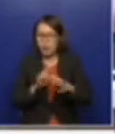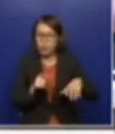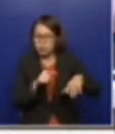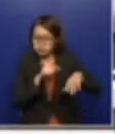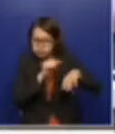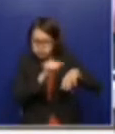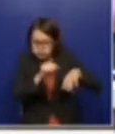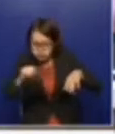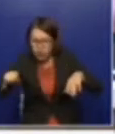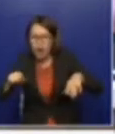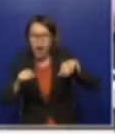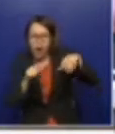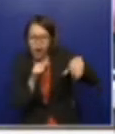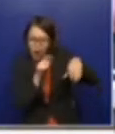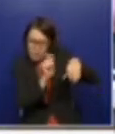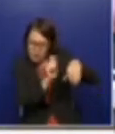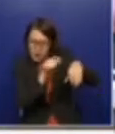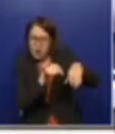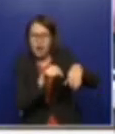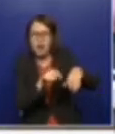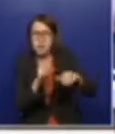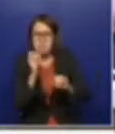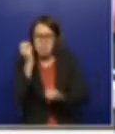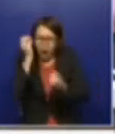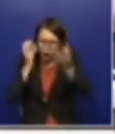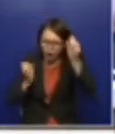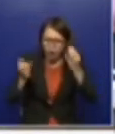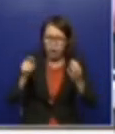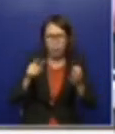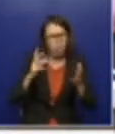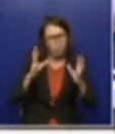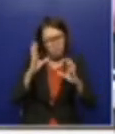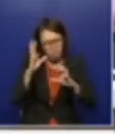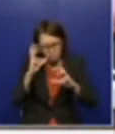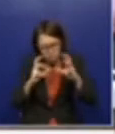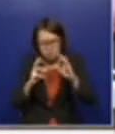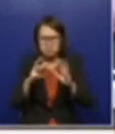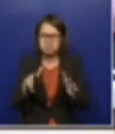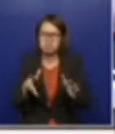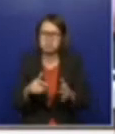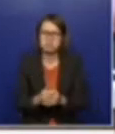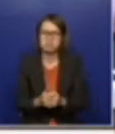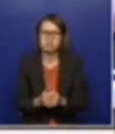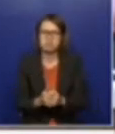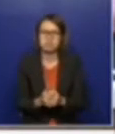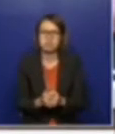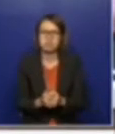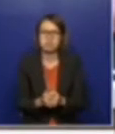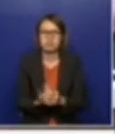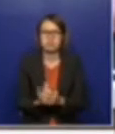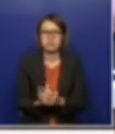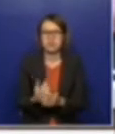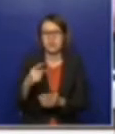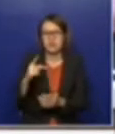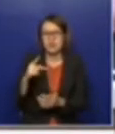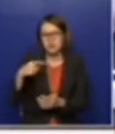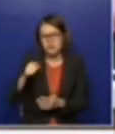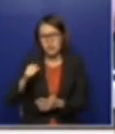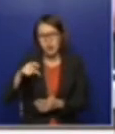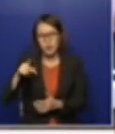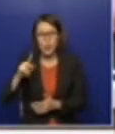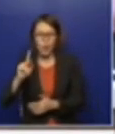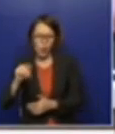อพอประกาศป่าเสื่อมโทรมโดยใช้พระราชกิจฎีกาสปก.